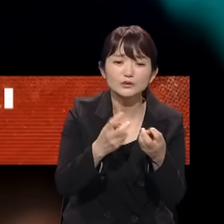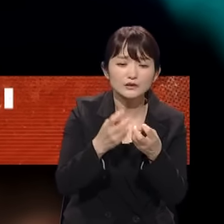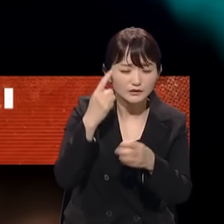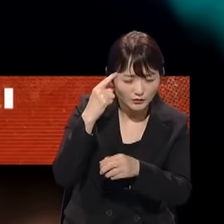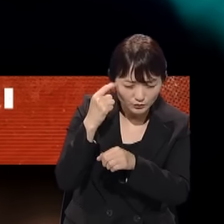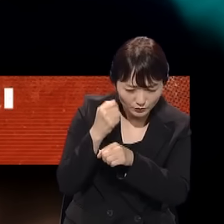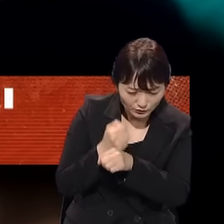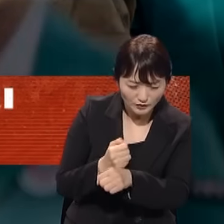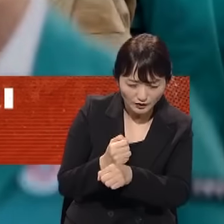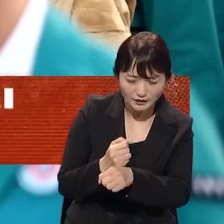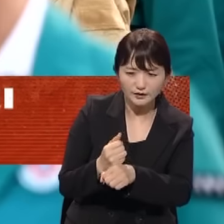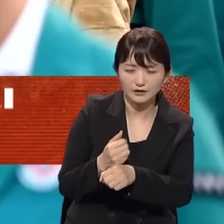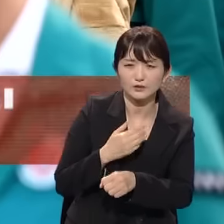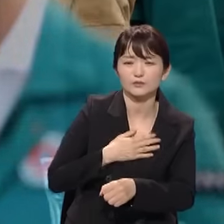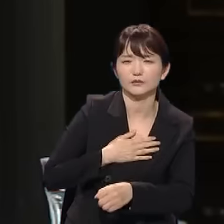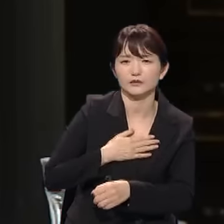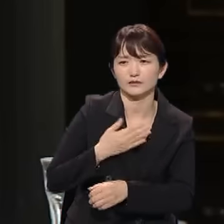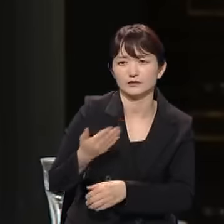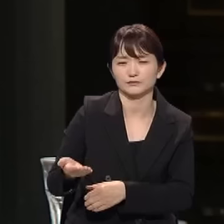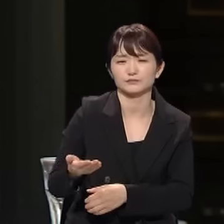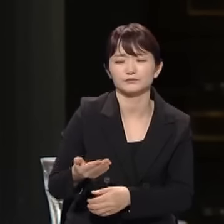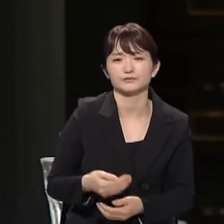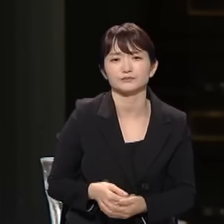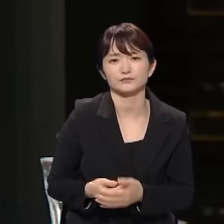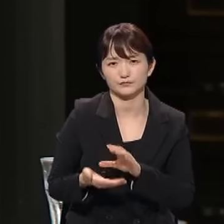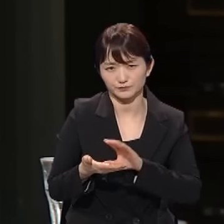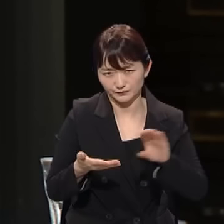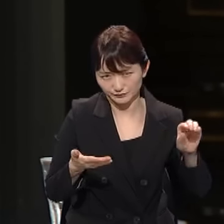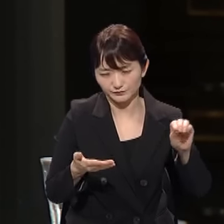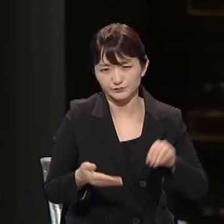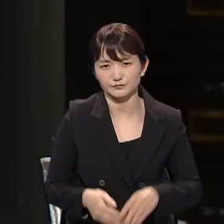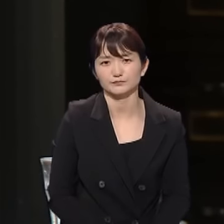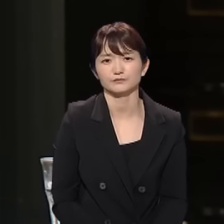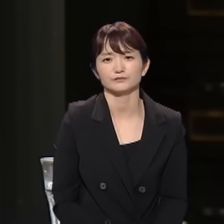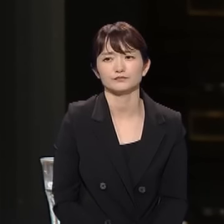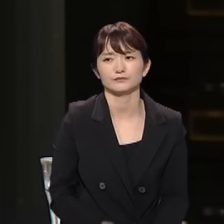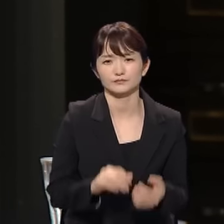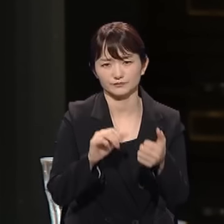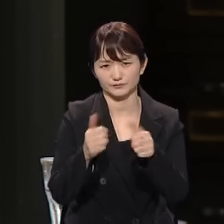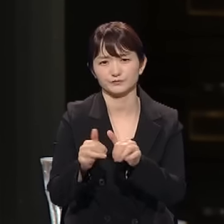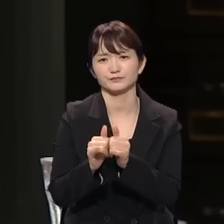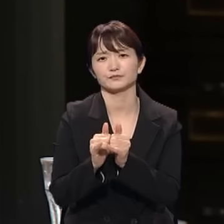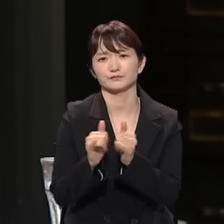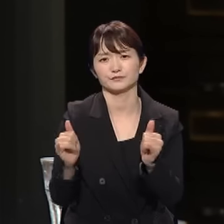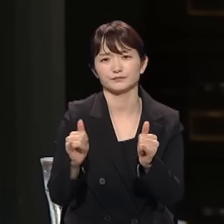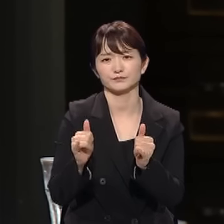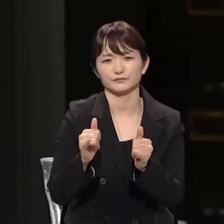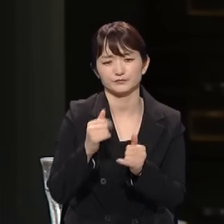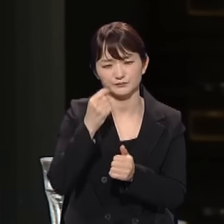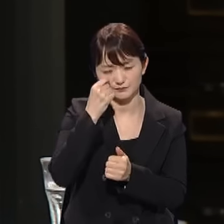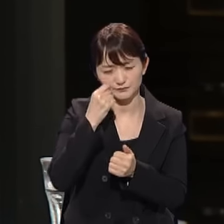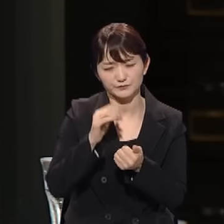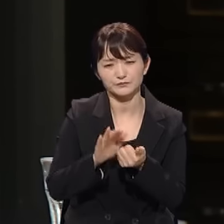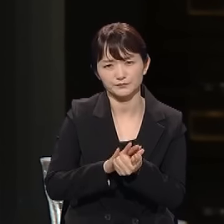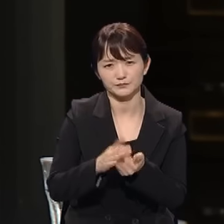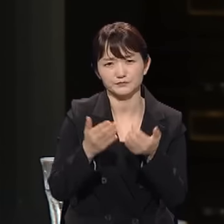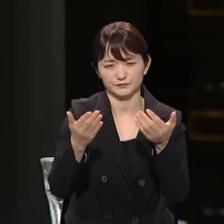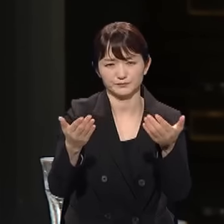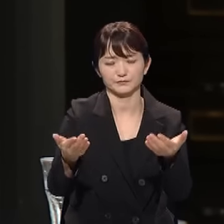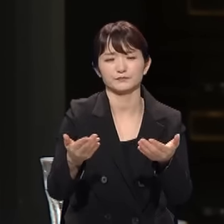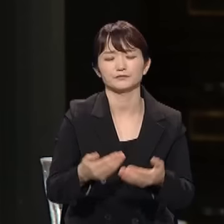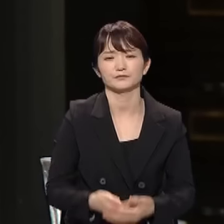하고 갔다는 소식입니다. 예, 돌아가신 분들의 영면을 기원하면서요. 첫 번째